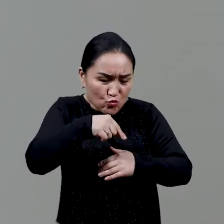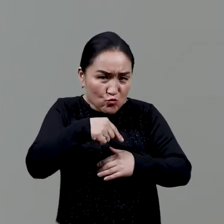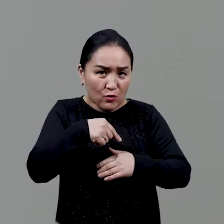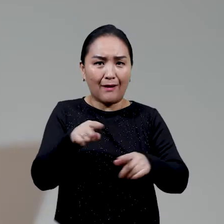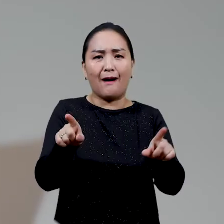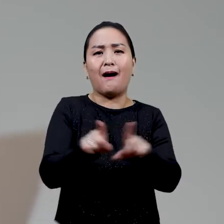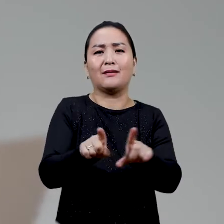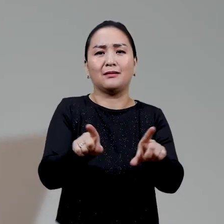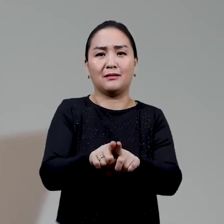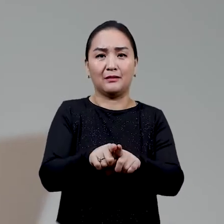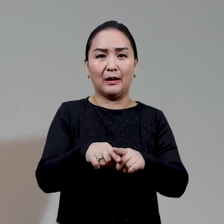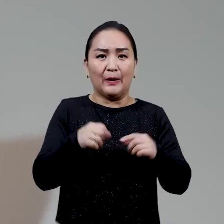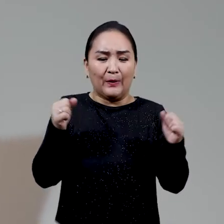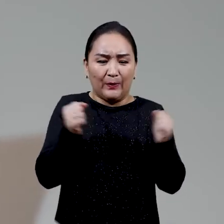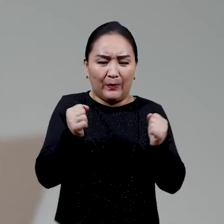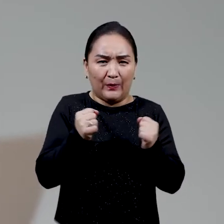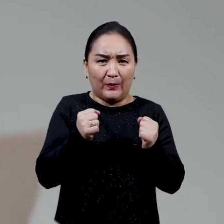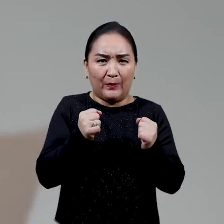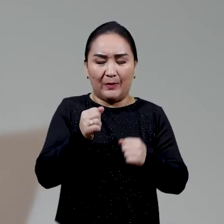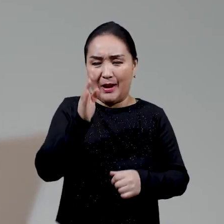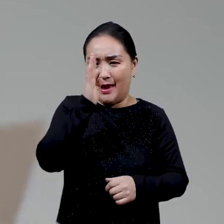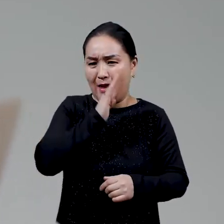байна. Хүйтэн бас ширүүн.